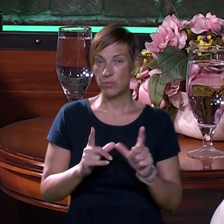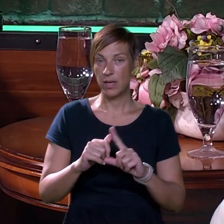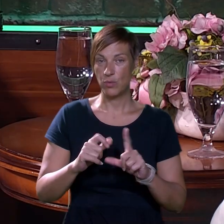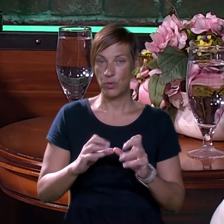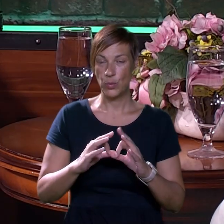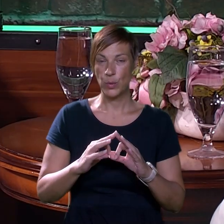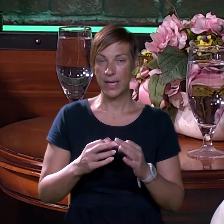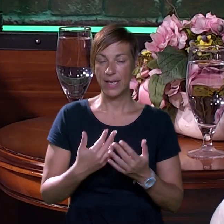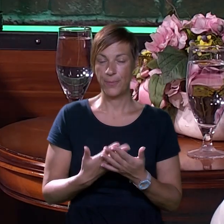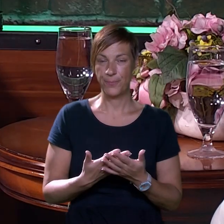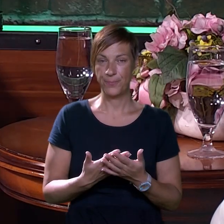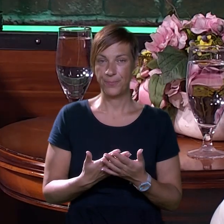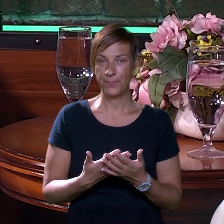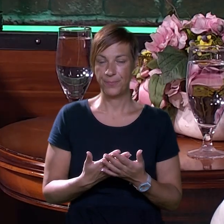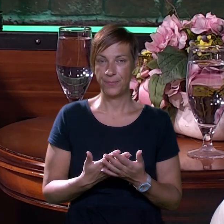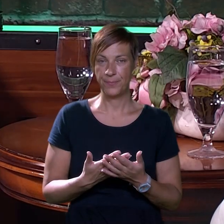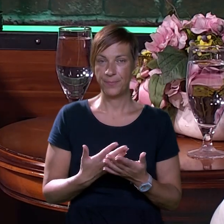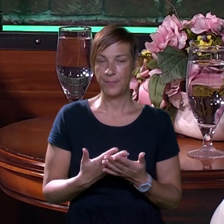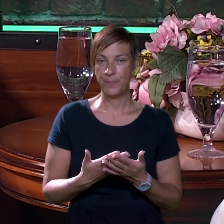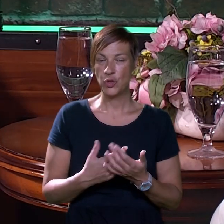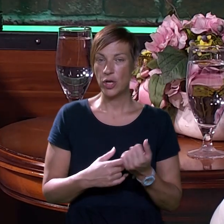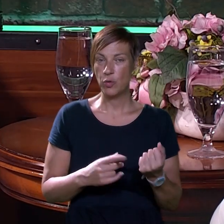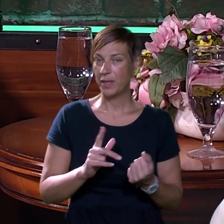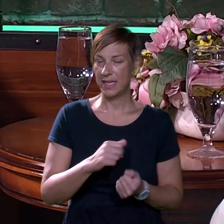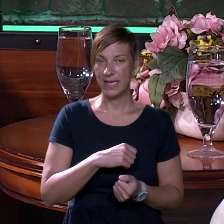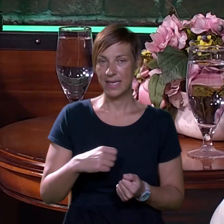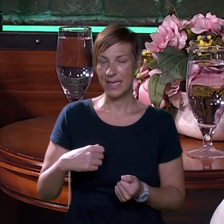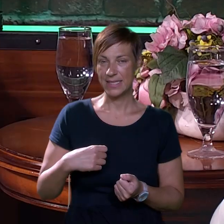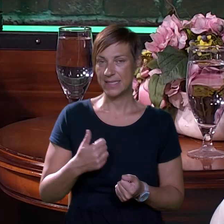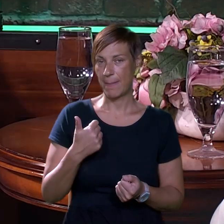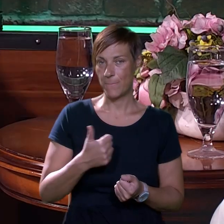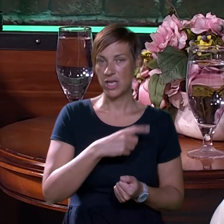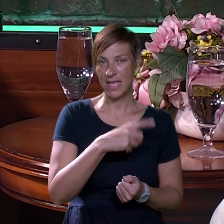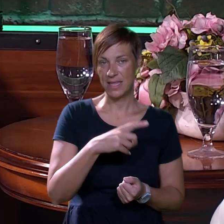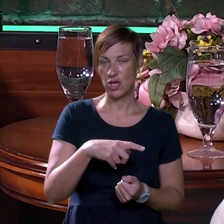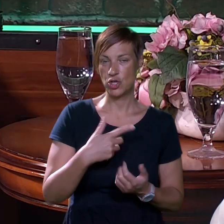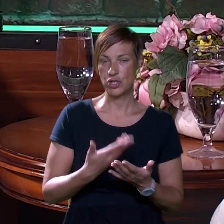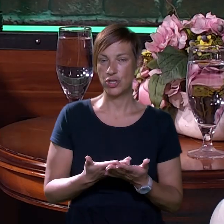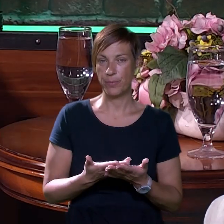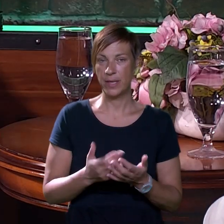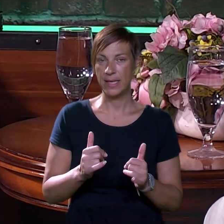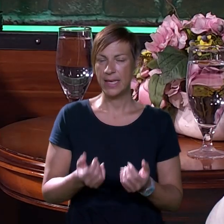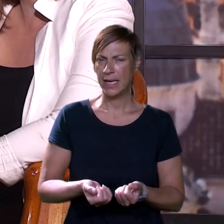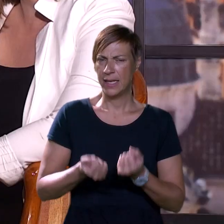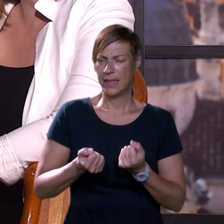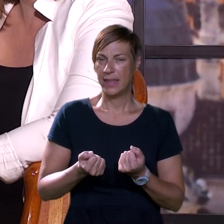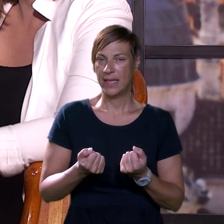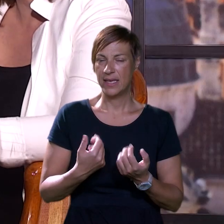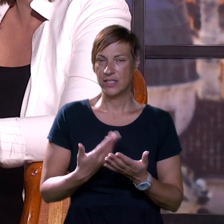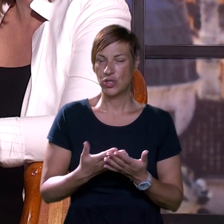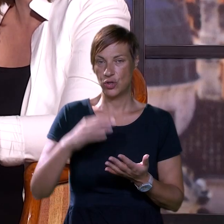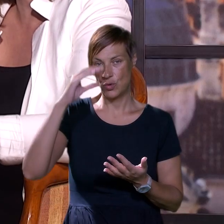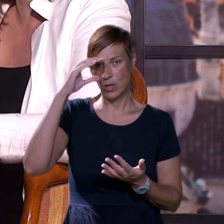je unuka. Znači, to je gubitak ne samo jedne osobe. Ali je teško u tim